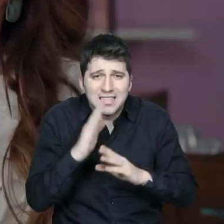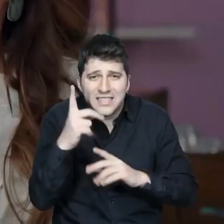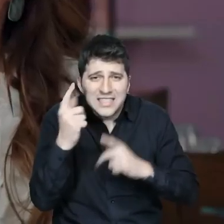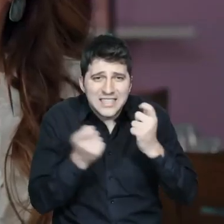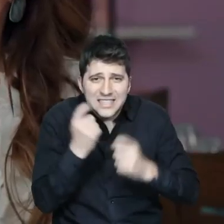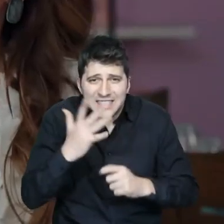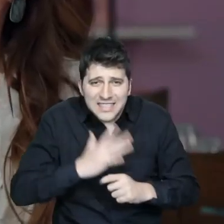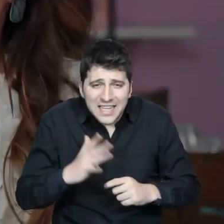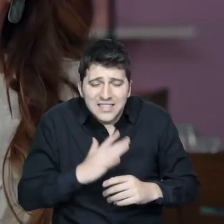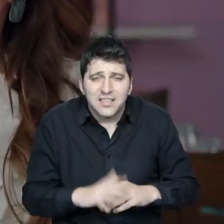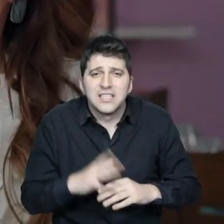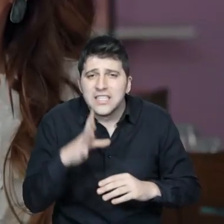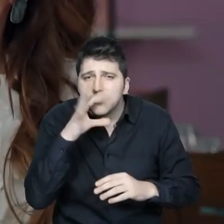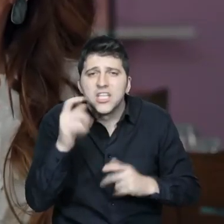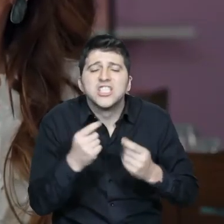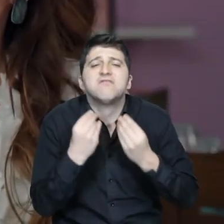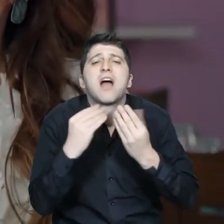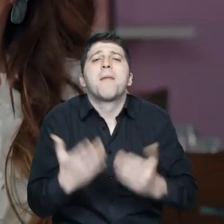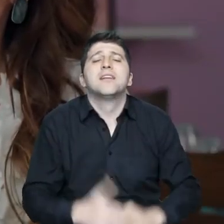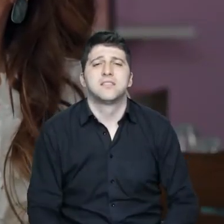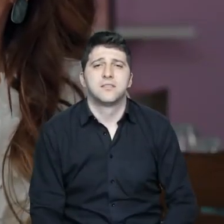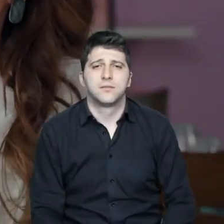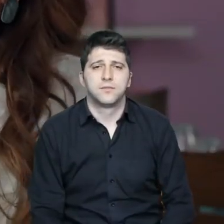istese kimse iş vermez ki.